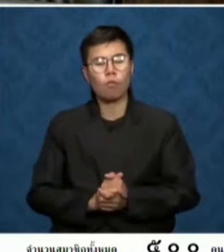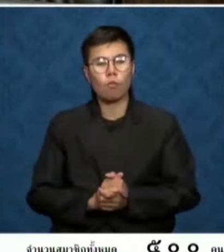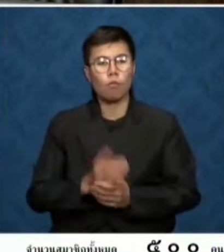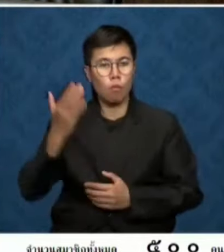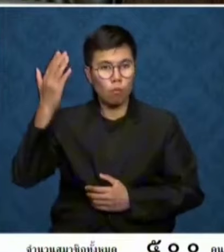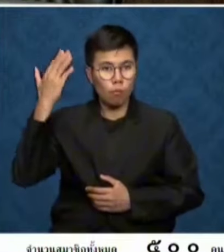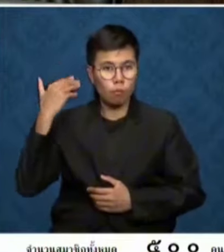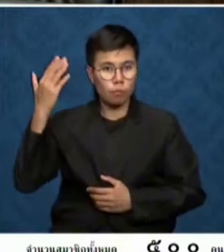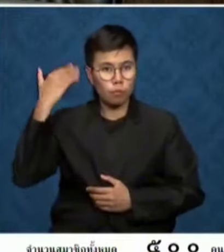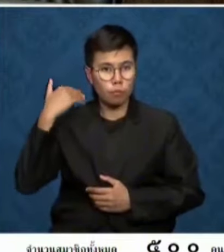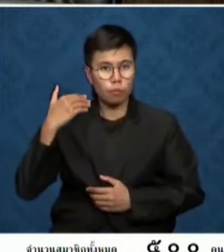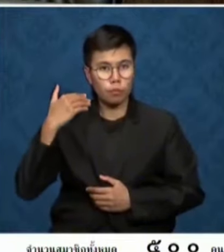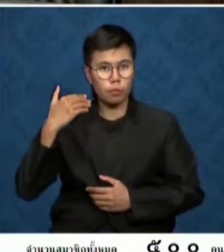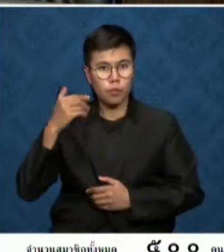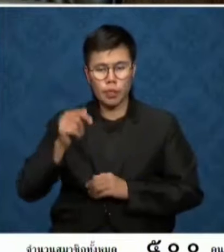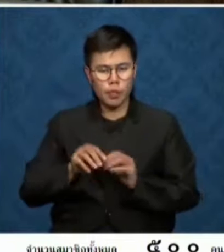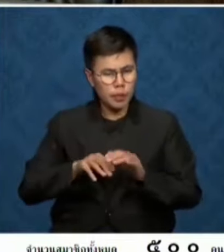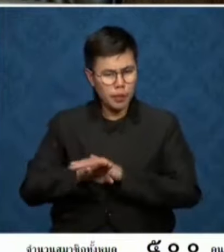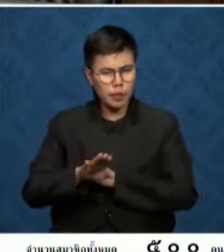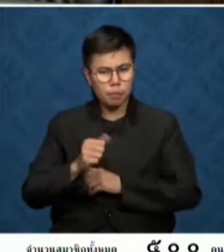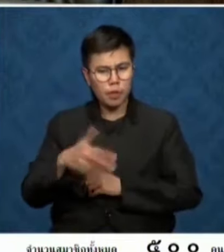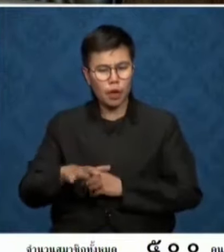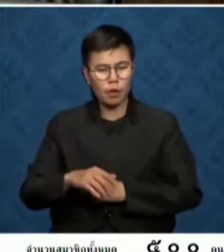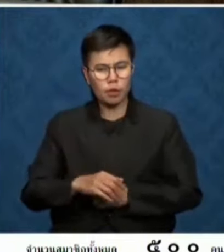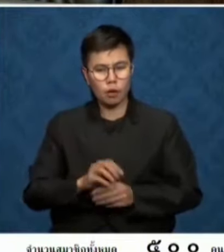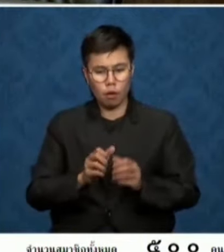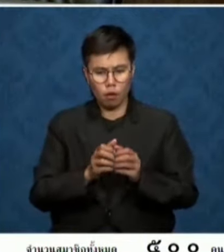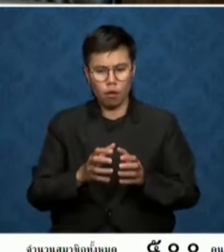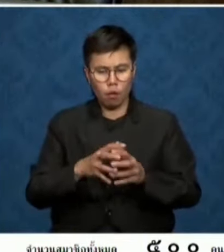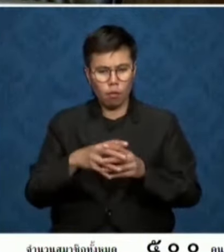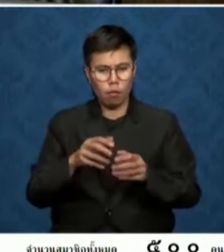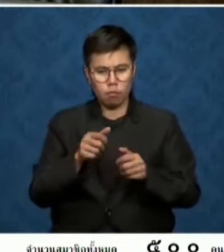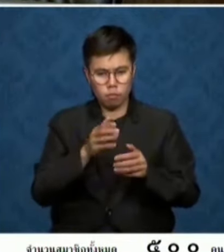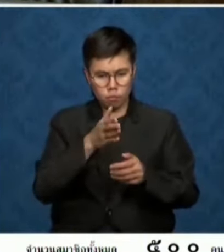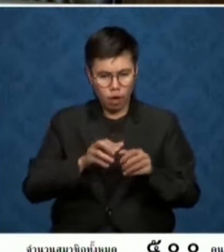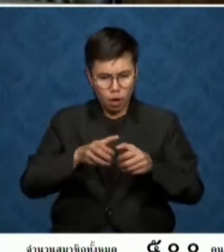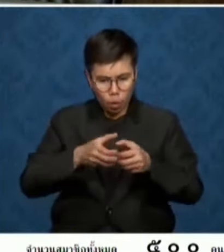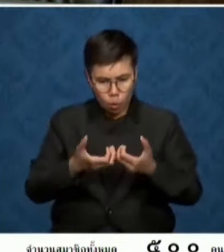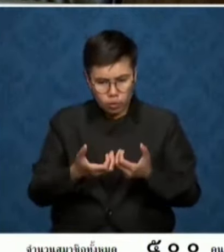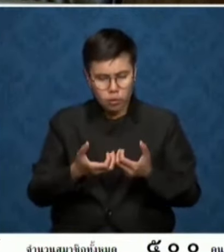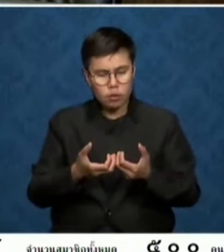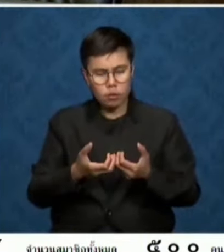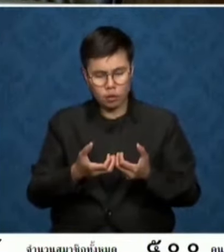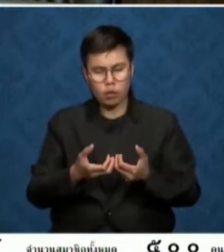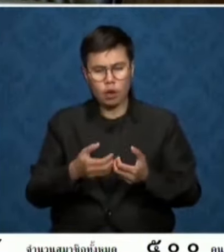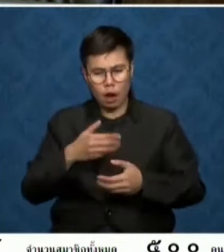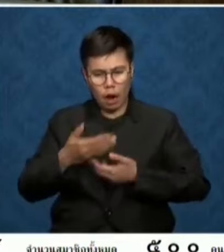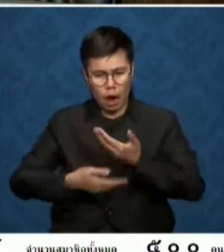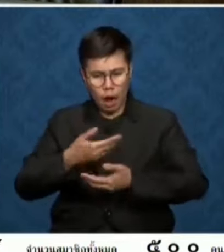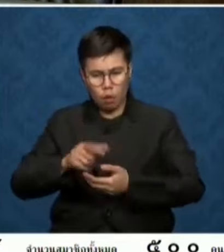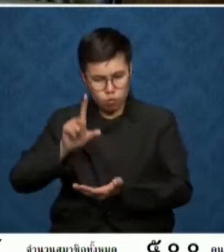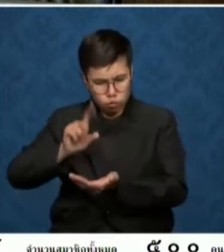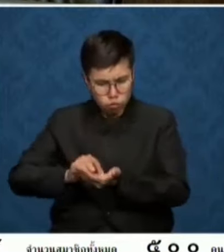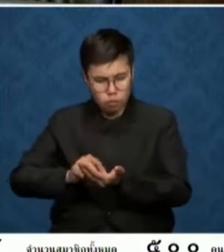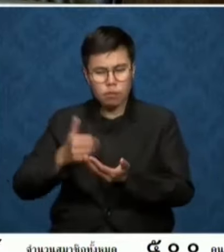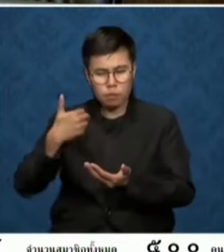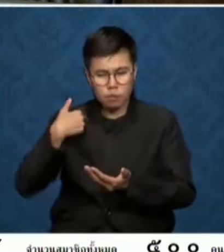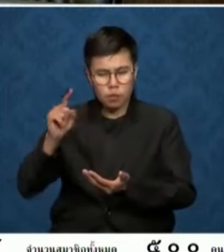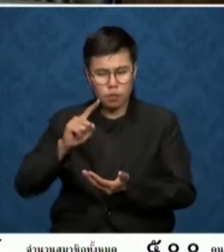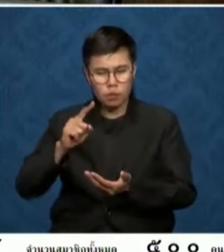านมานั้นแม้กระทั่งมังคุดที่ว่าหากินยากก็ยังราคาตกแม้ตั้งต้นหอม